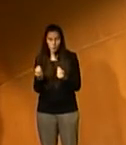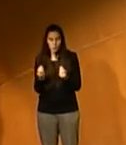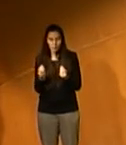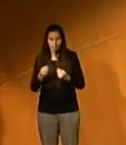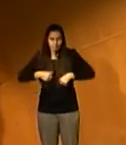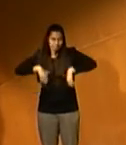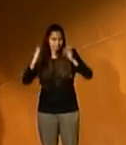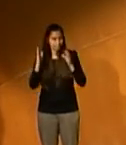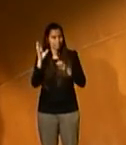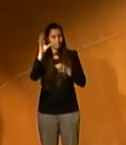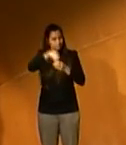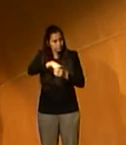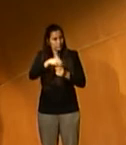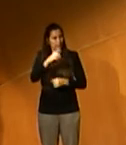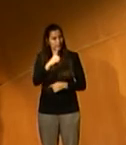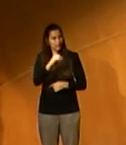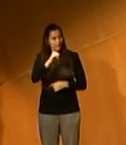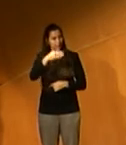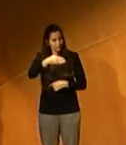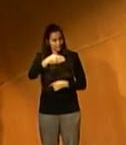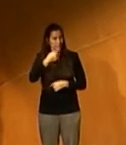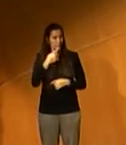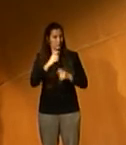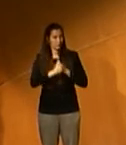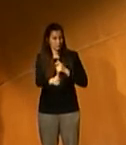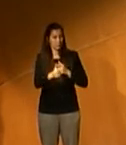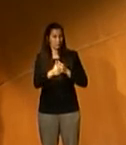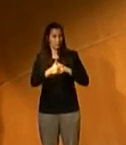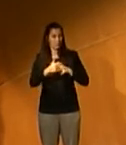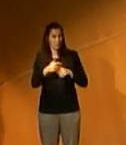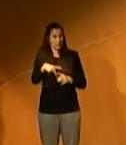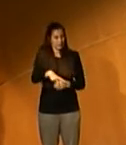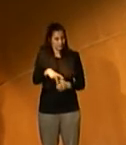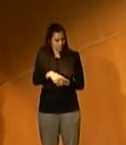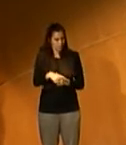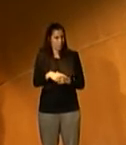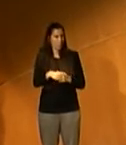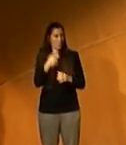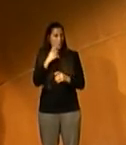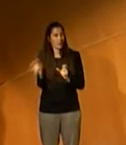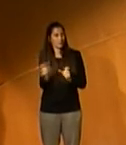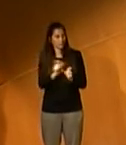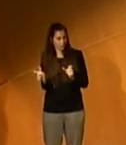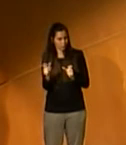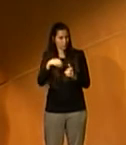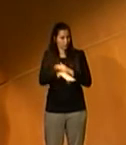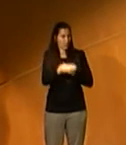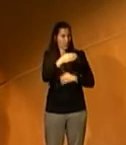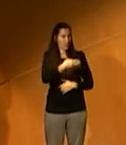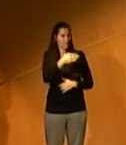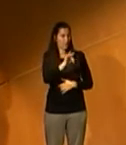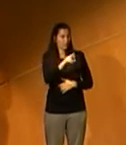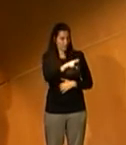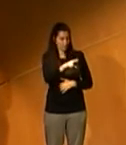alors une DIMA, c'est un dispositif d'initiation au métier de l'alternance dans une MFR. Elle effectue